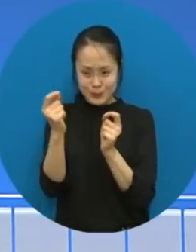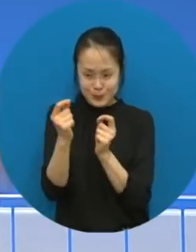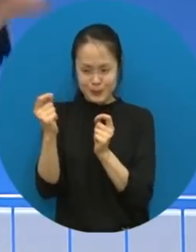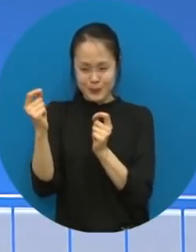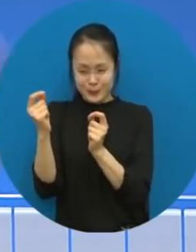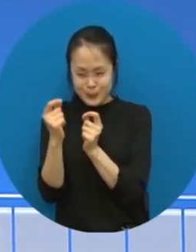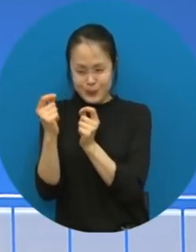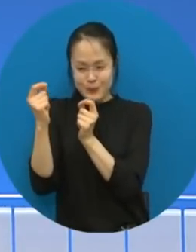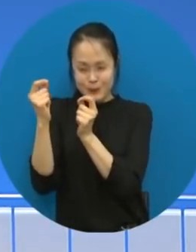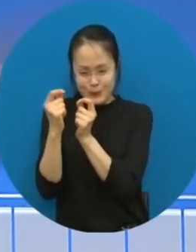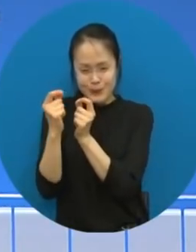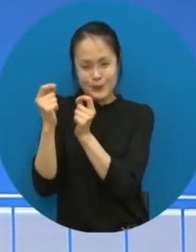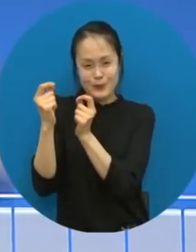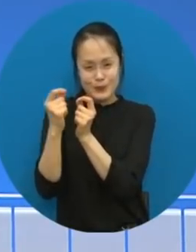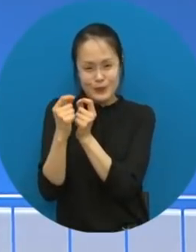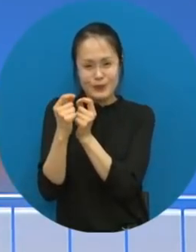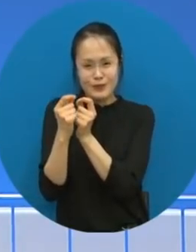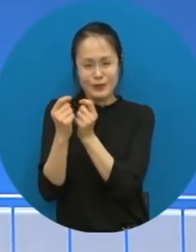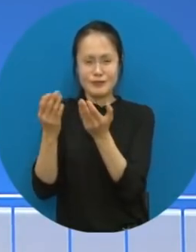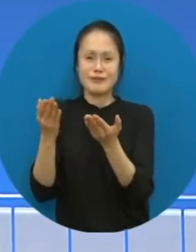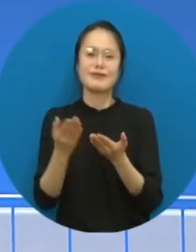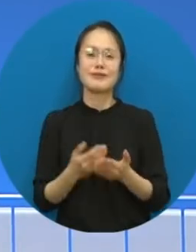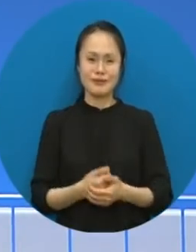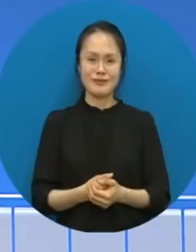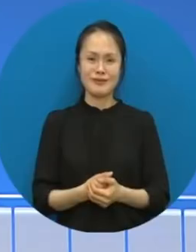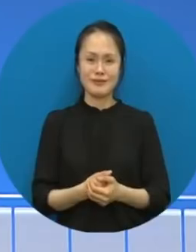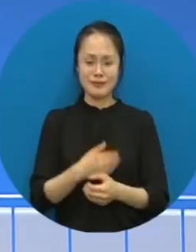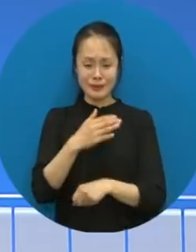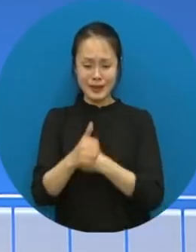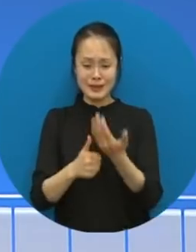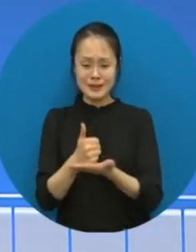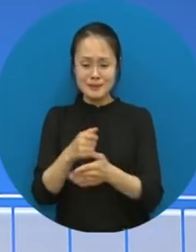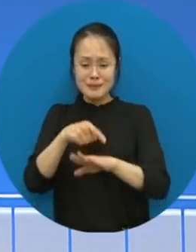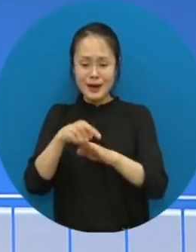곧 숨어서 조조하시려니까 얼마나 더 조조하시겠습니까?